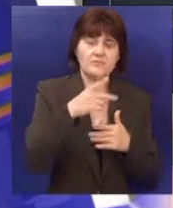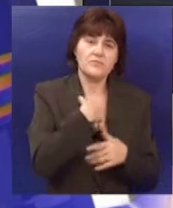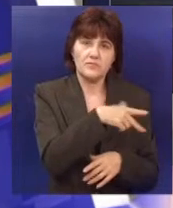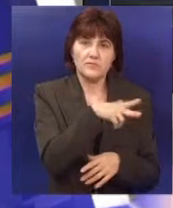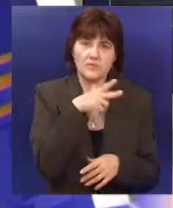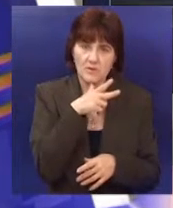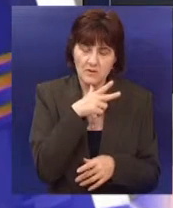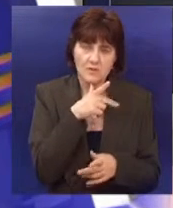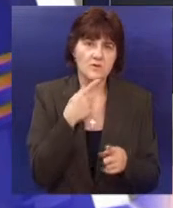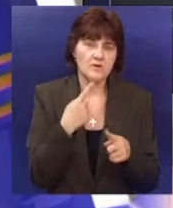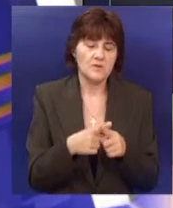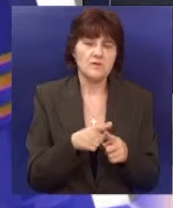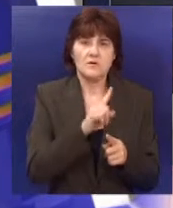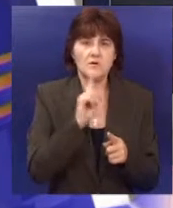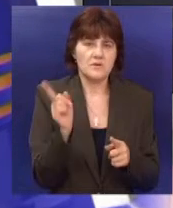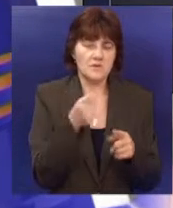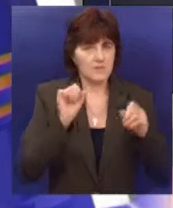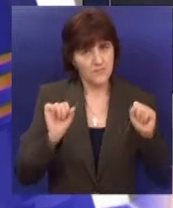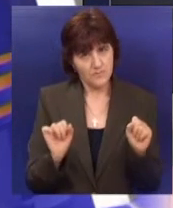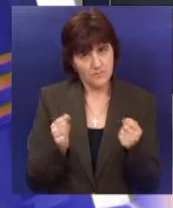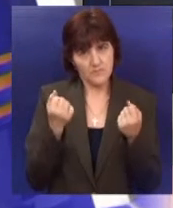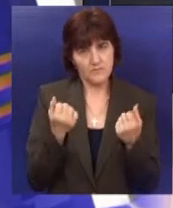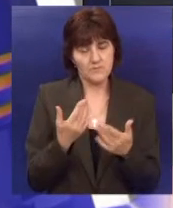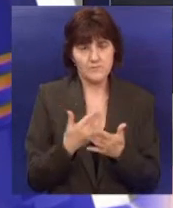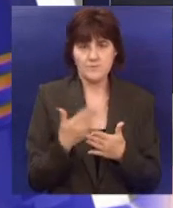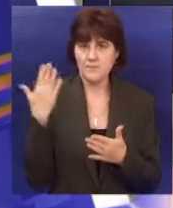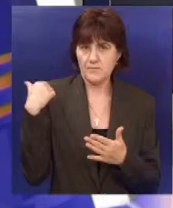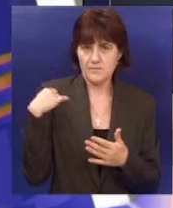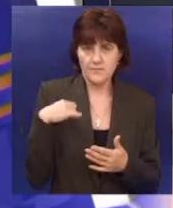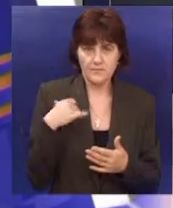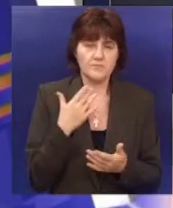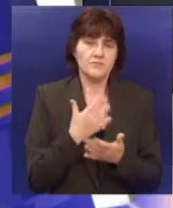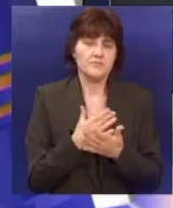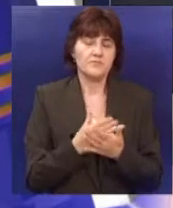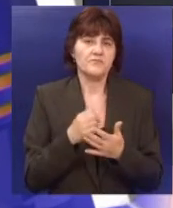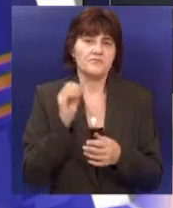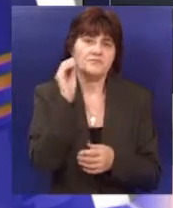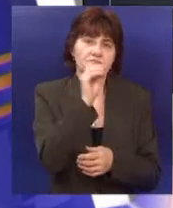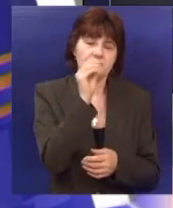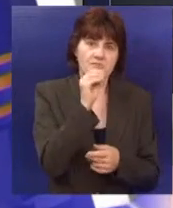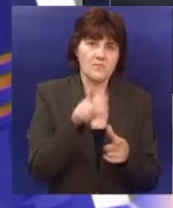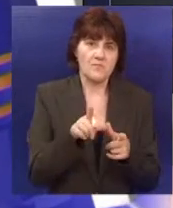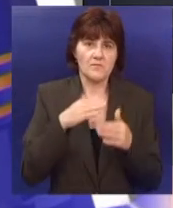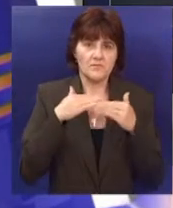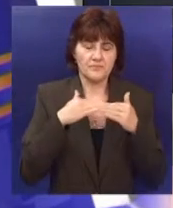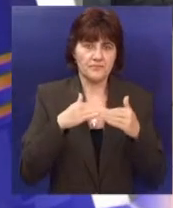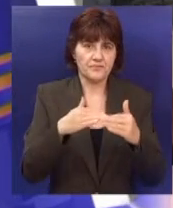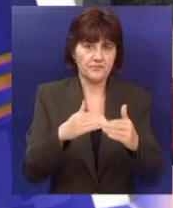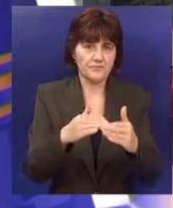bez obzira na to, razumeju revolt građana i iz tog razloga su se krajem prošle godine i obratili direktno za izgradnju